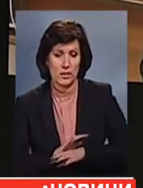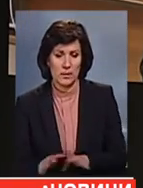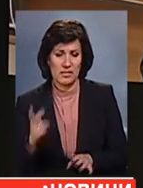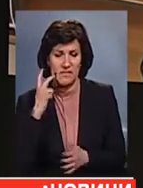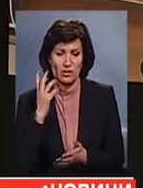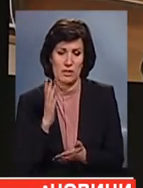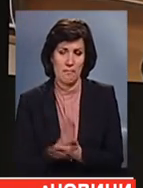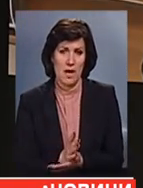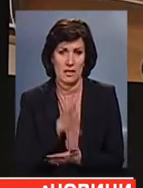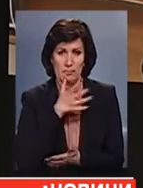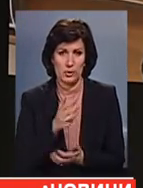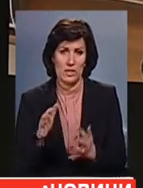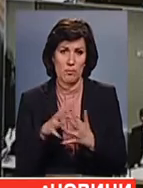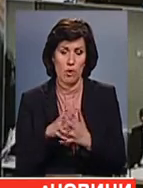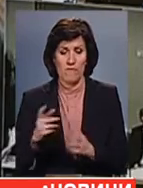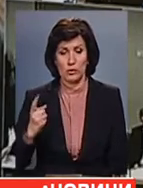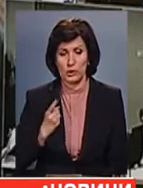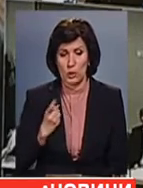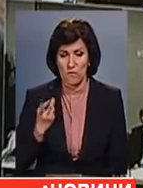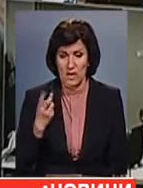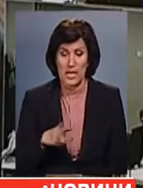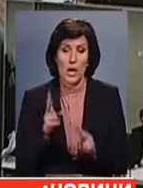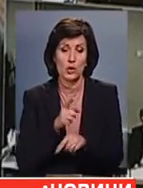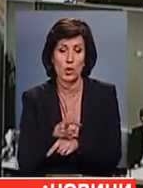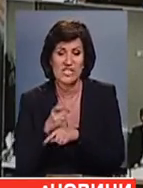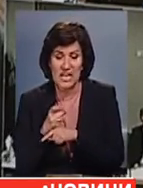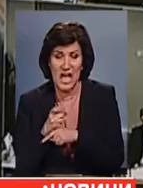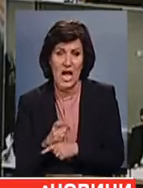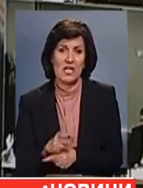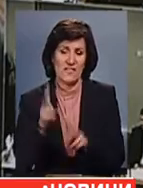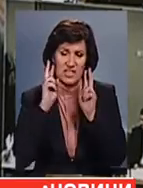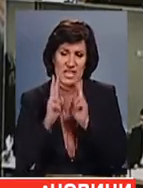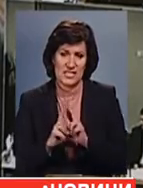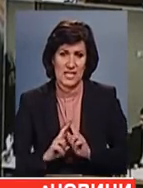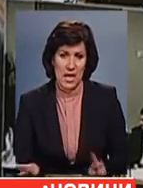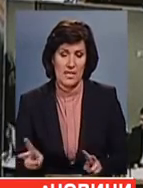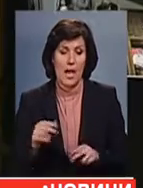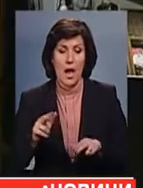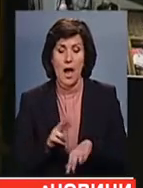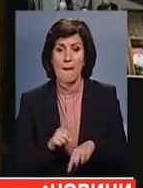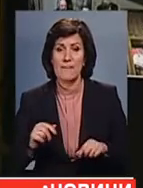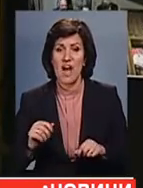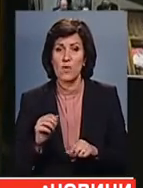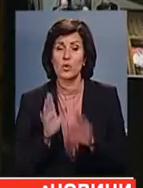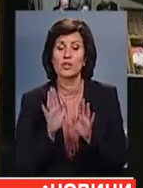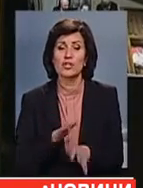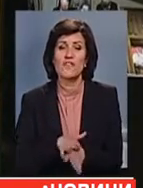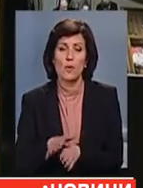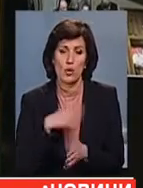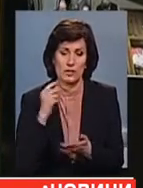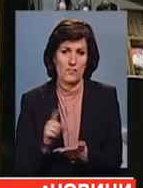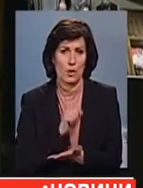завжди мали її під час бойового чергування. Хто стріляв у силовиків, він не знає, а правоохоронці лише виконували